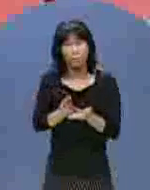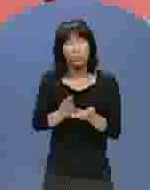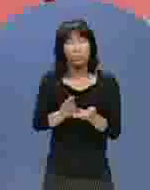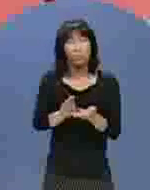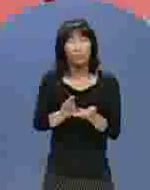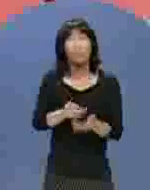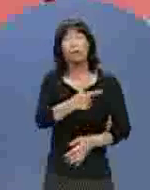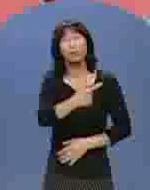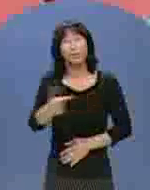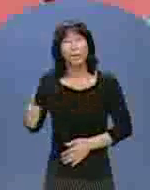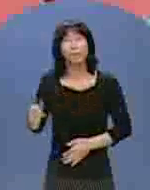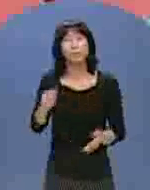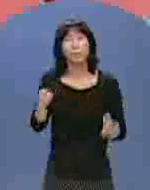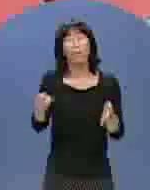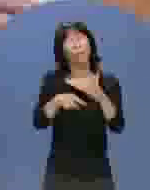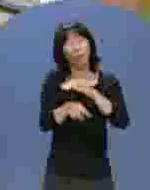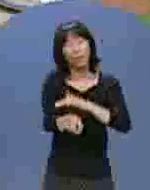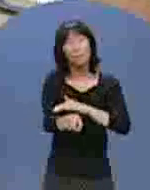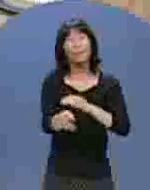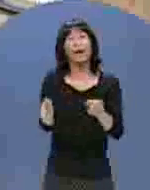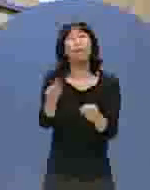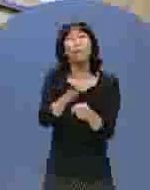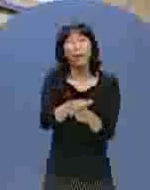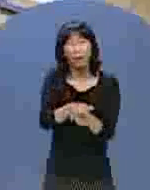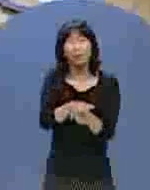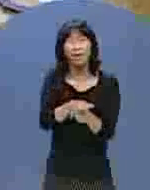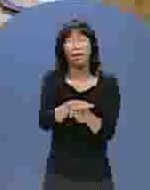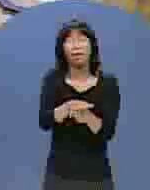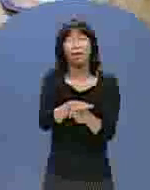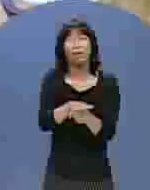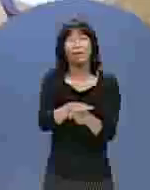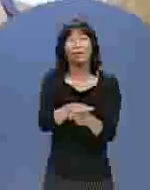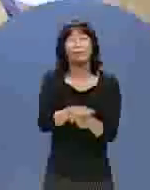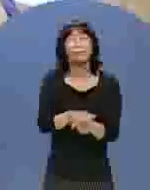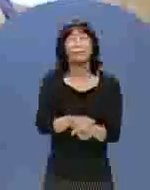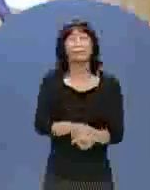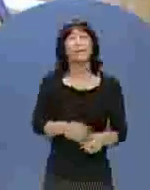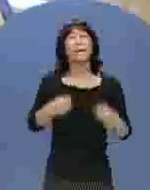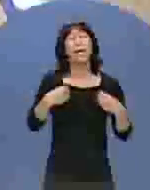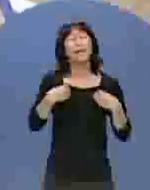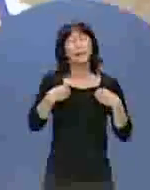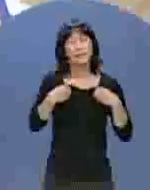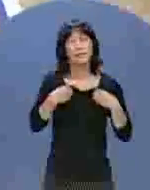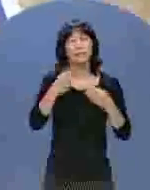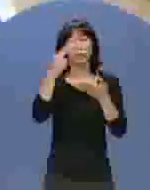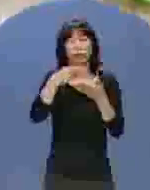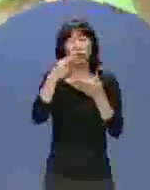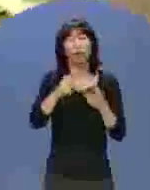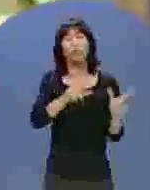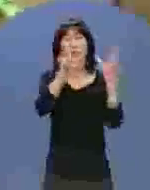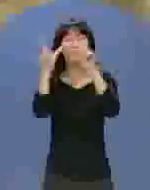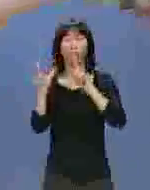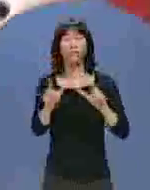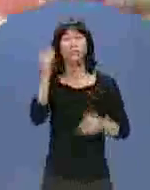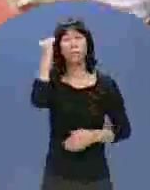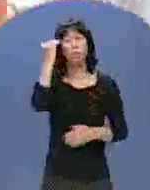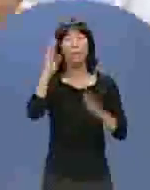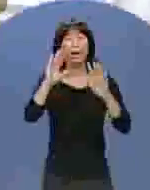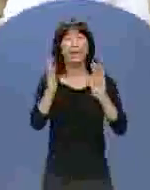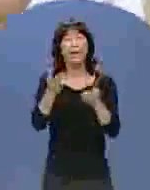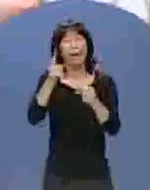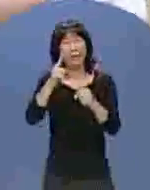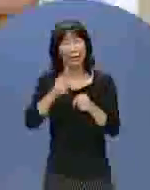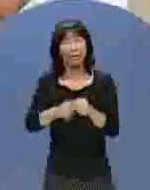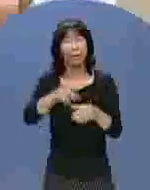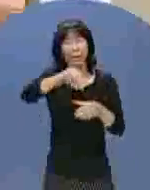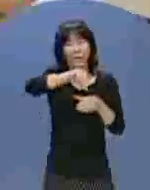ては衣食住に困らぬよう財布をかたどったものや 食べ物を飾ったりしていたところもあったよう